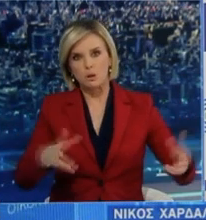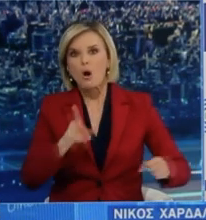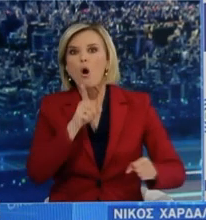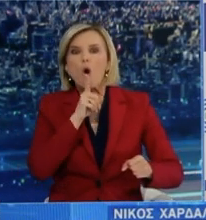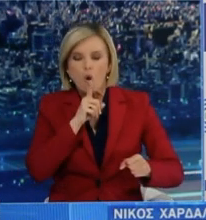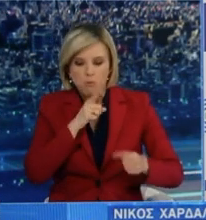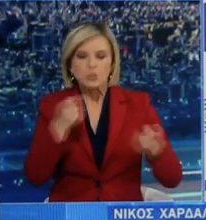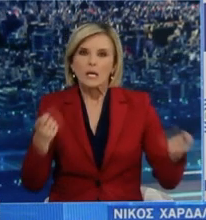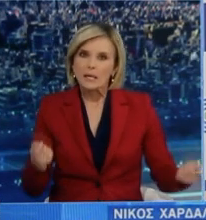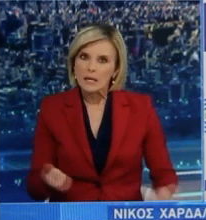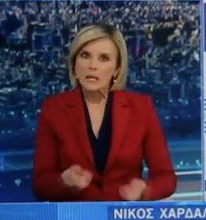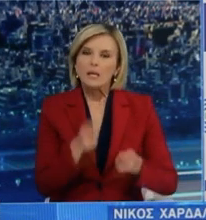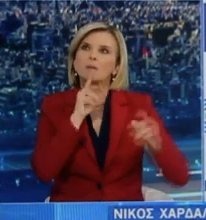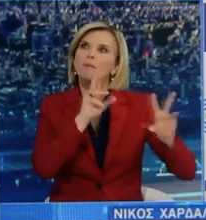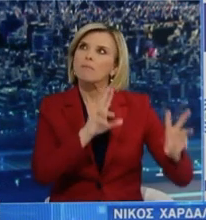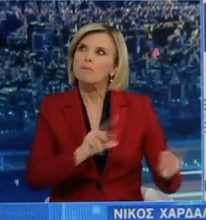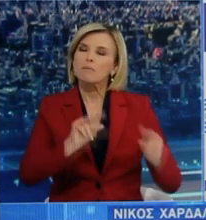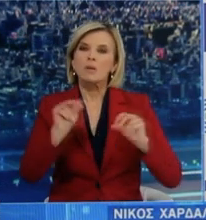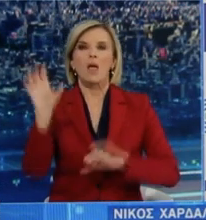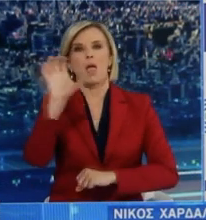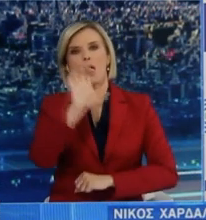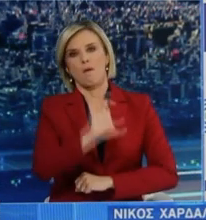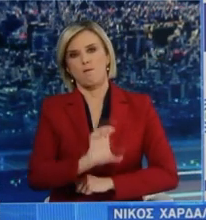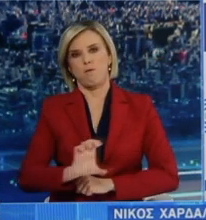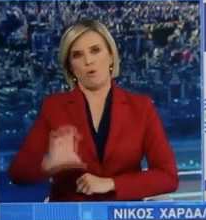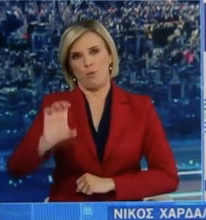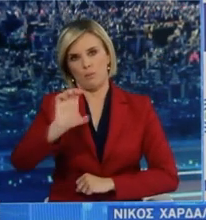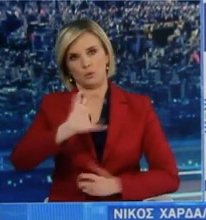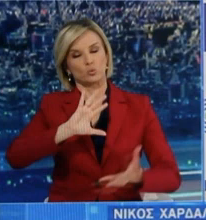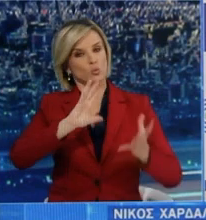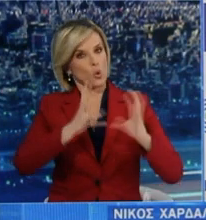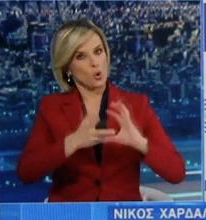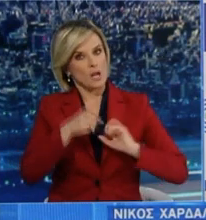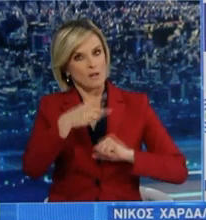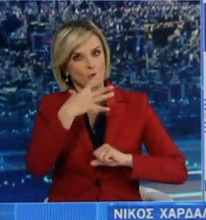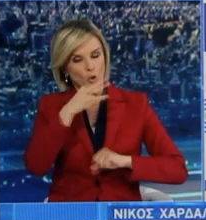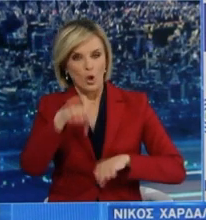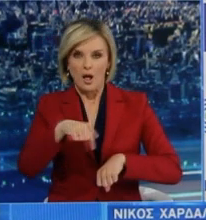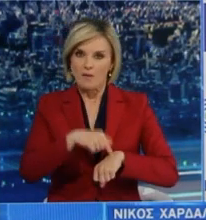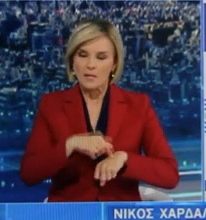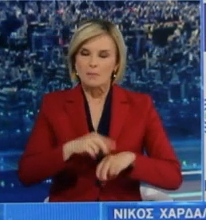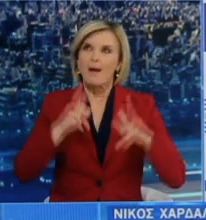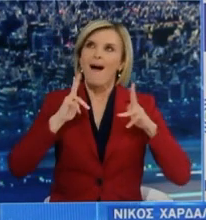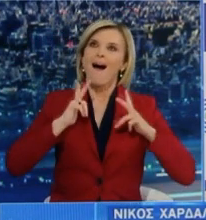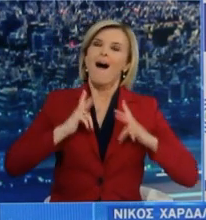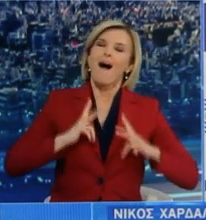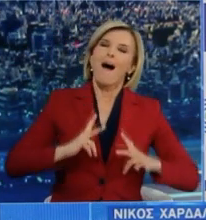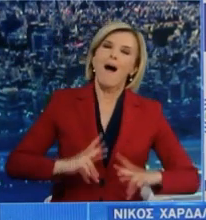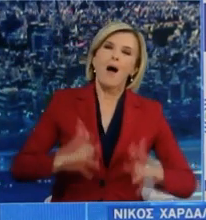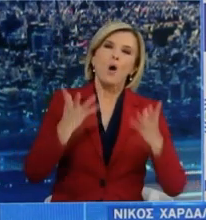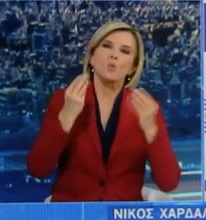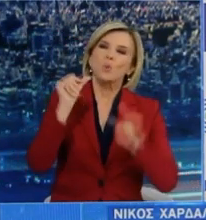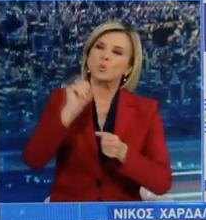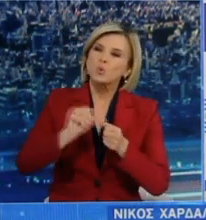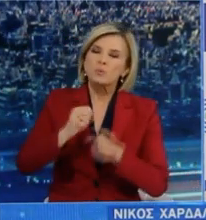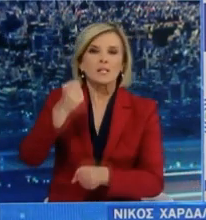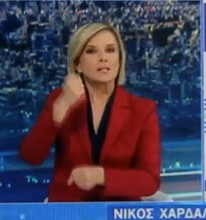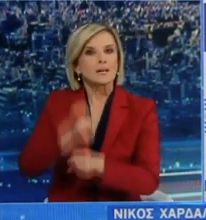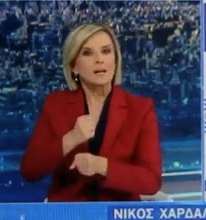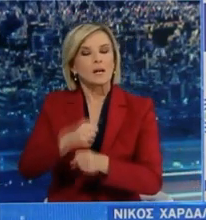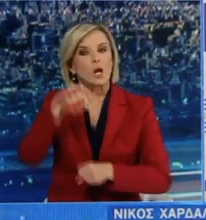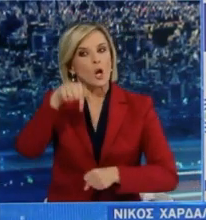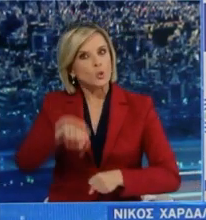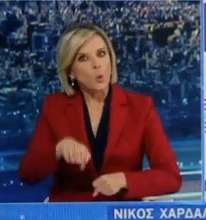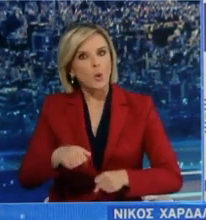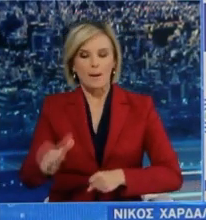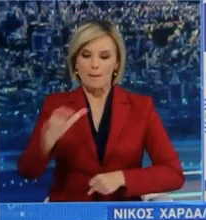συμβαίνει τόσο στη χώρα μας όσο και σε άλλες χώρες. Γι' αυτό απολαμβάνουμε δραστηριότητες που μας έλειψαν όλους αυτούς τους μήνες, παραμένουμε όμως